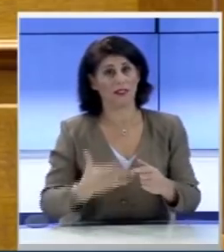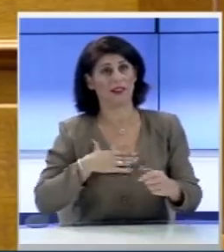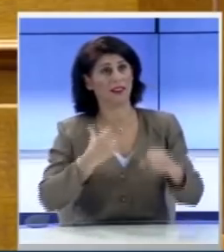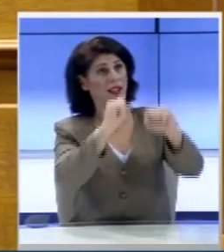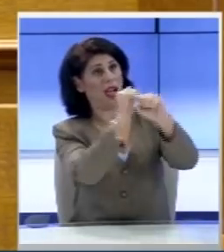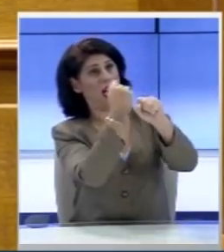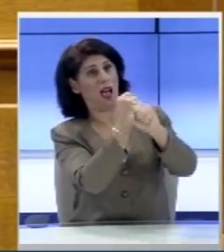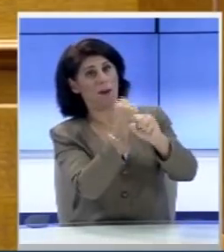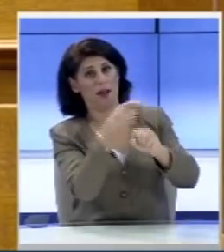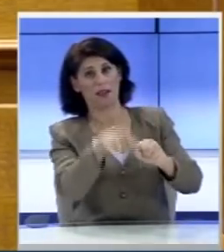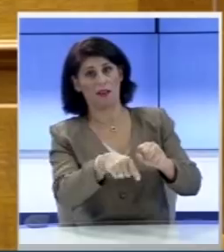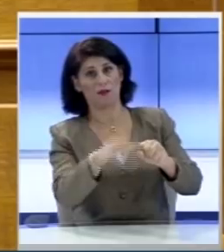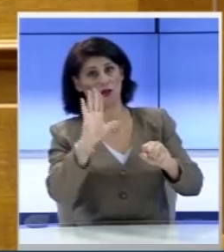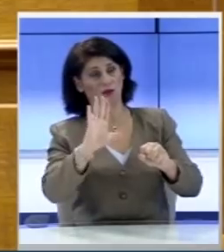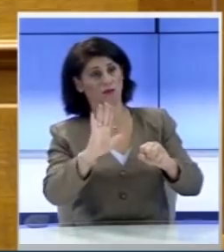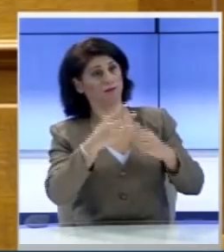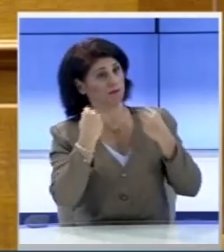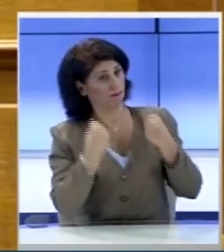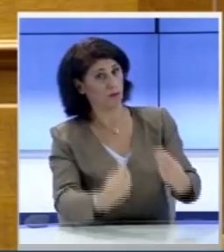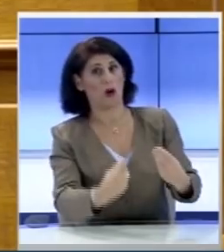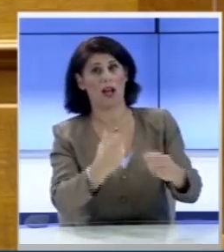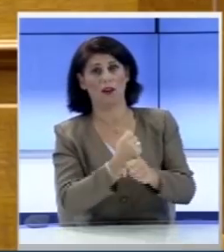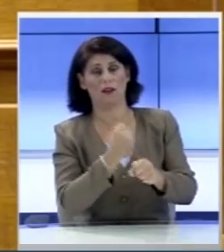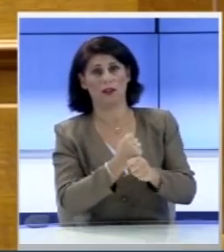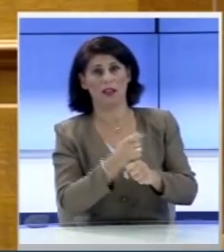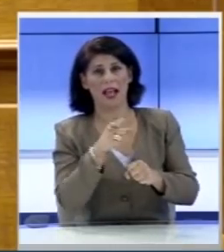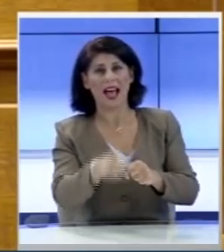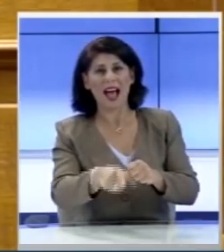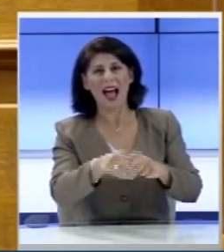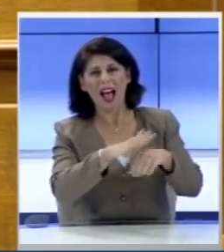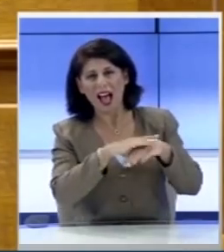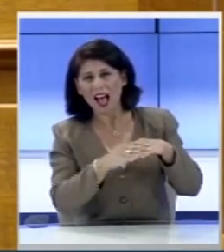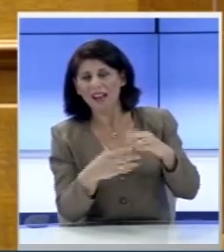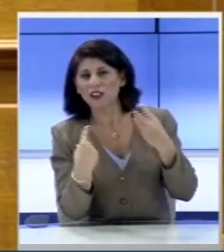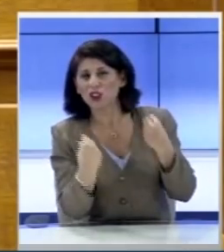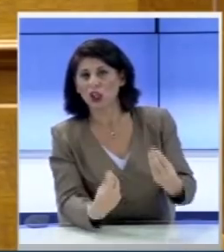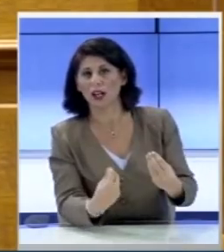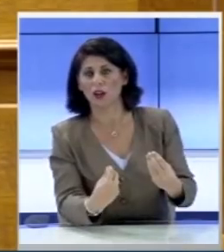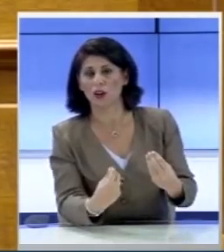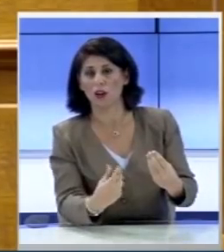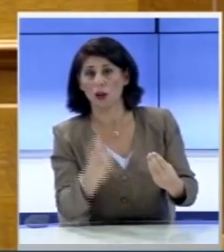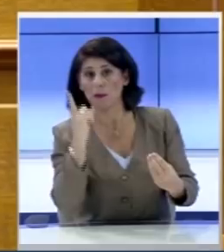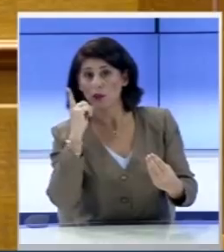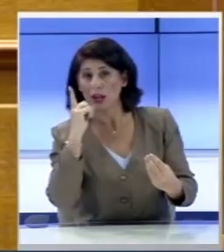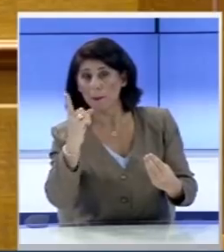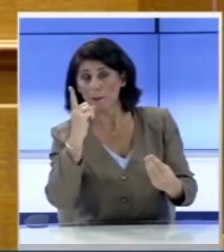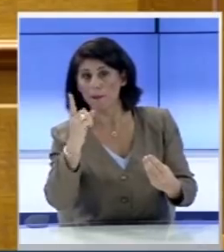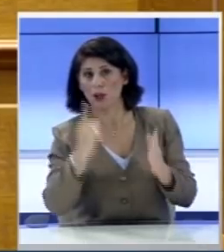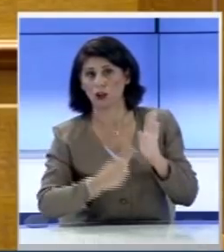άγαλμα για αυτό το δίθεν ευεργετικό σας έργο. Είναι τέτοια η ευεργεσία σας που για πρώτη